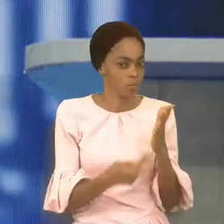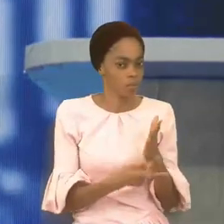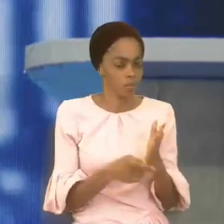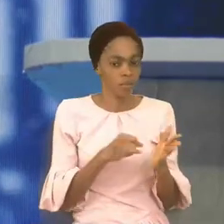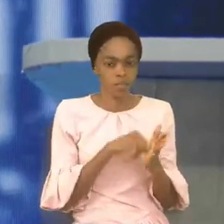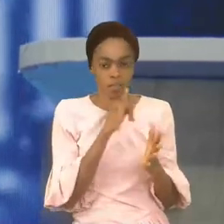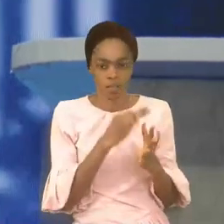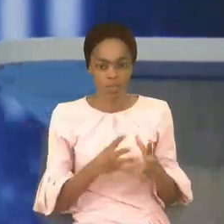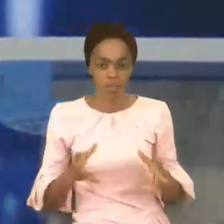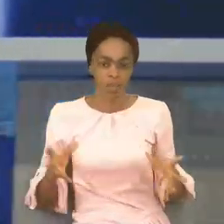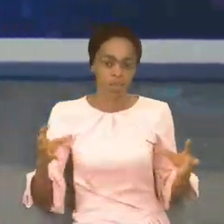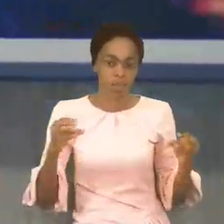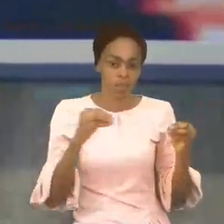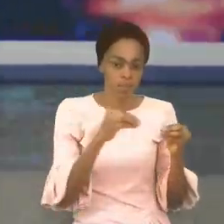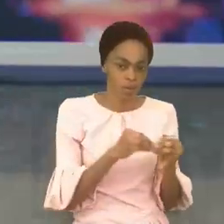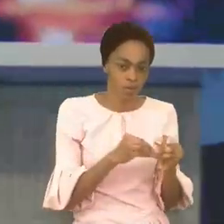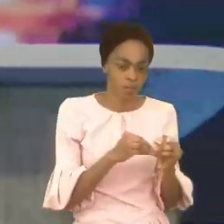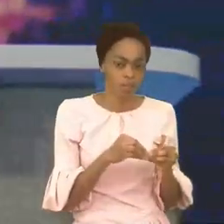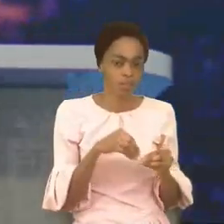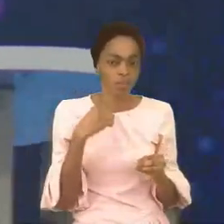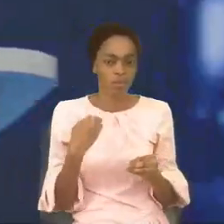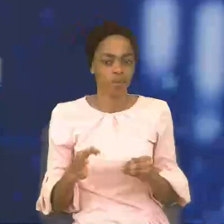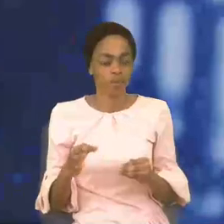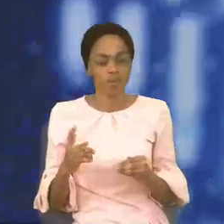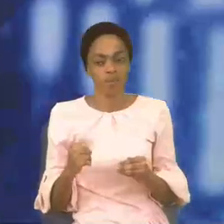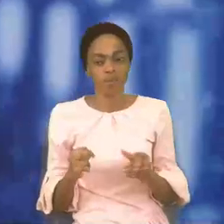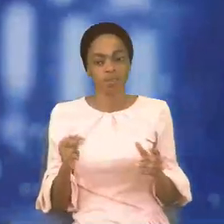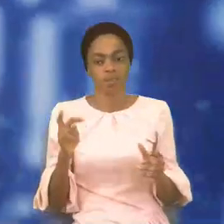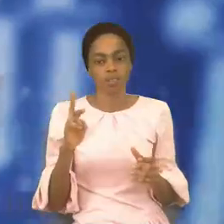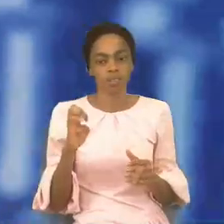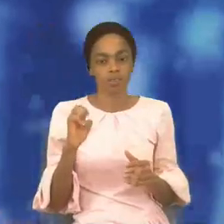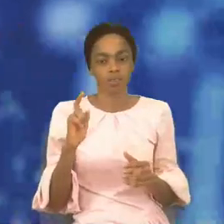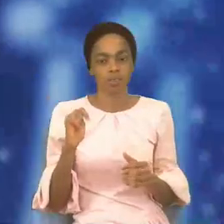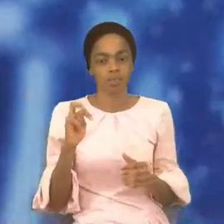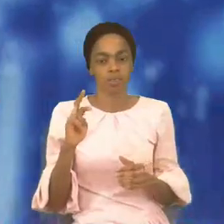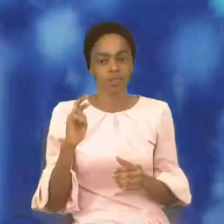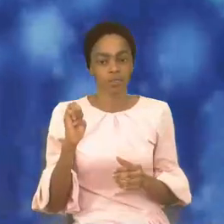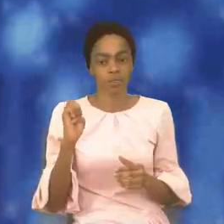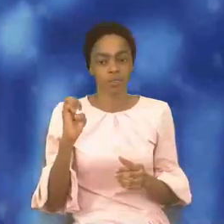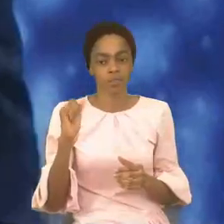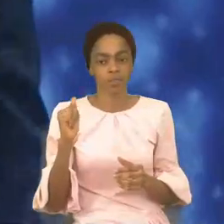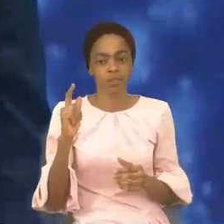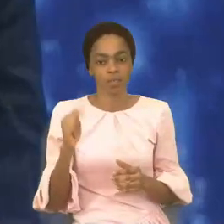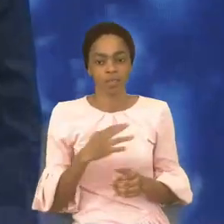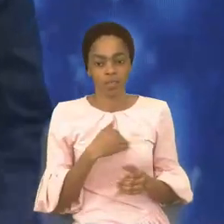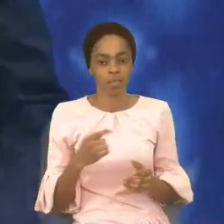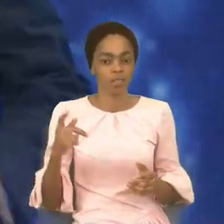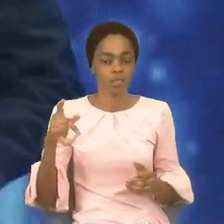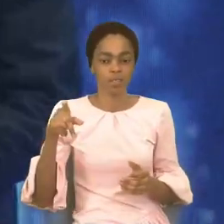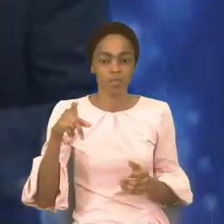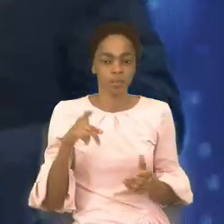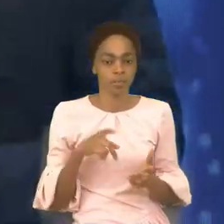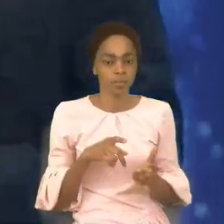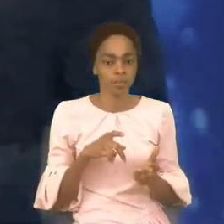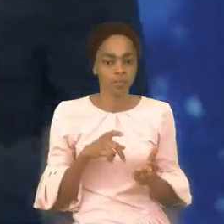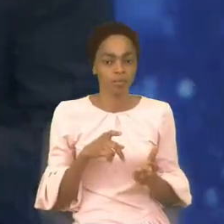ce n'est pas simplement la croisade, c'est une combinaison de la retraite et de la